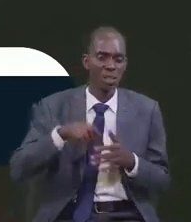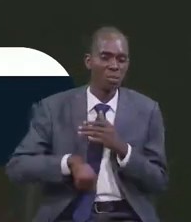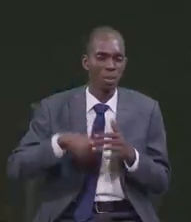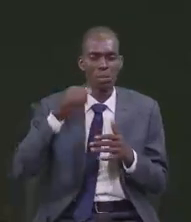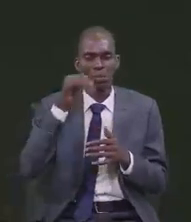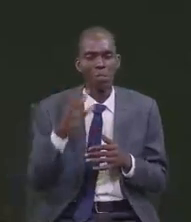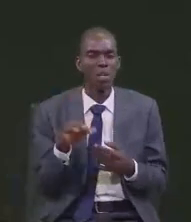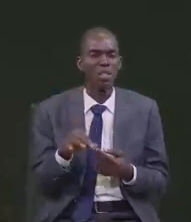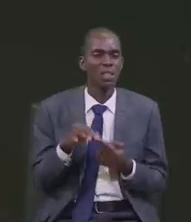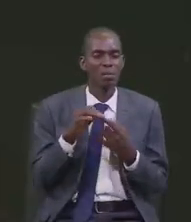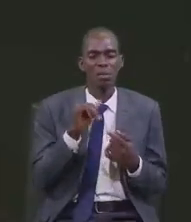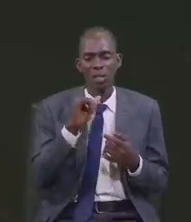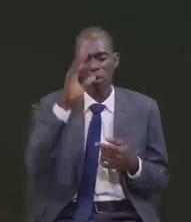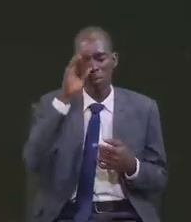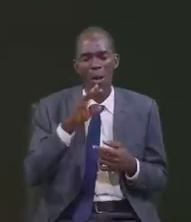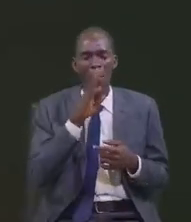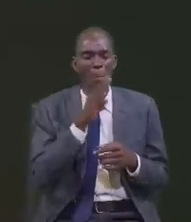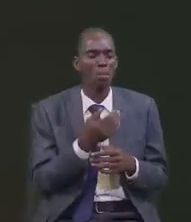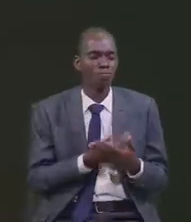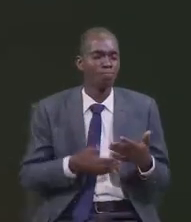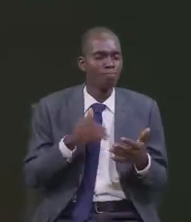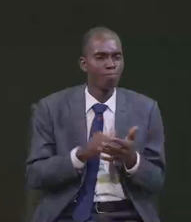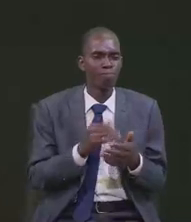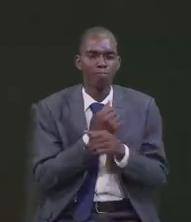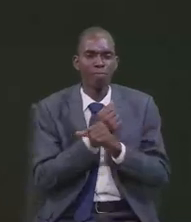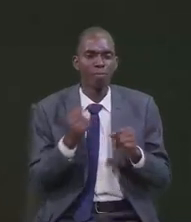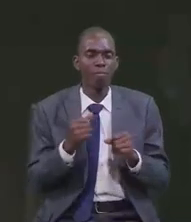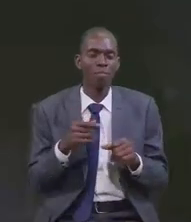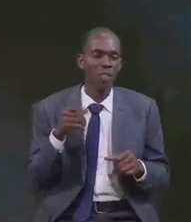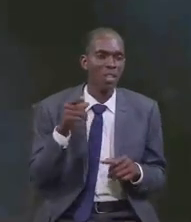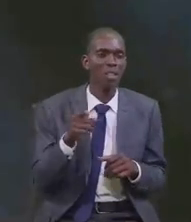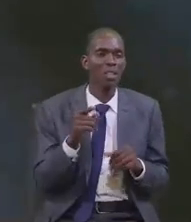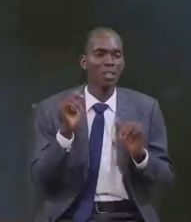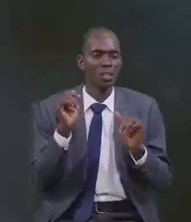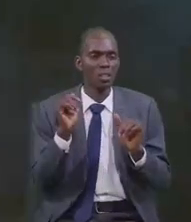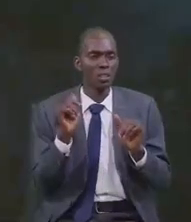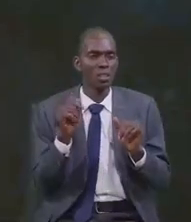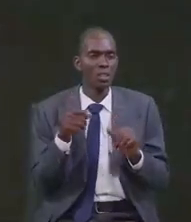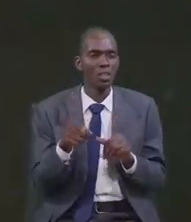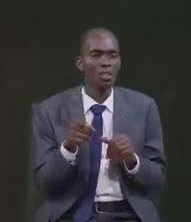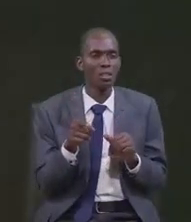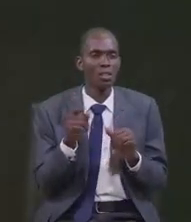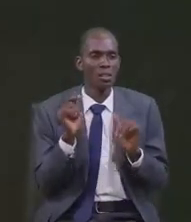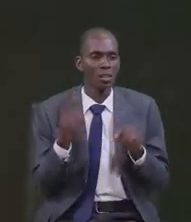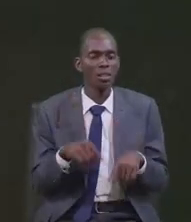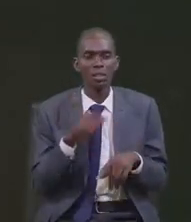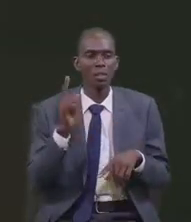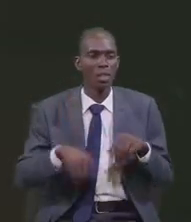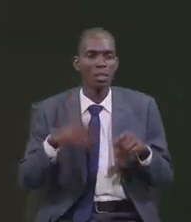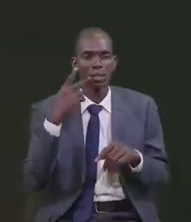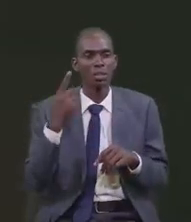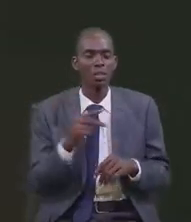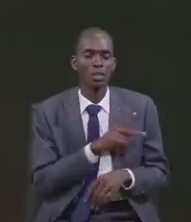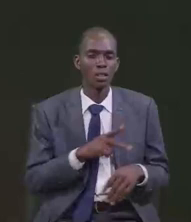ne naît de nouveau, il ne peut voir le royaume de Dieu. Verset 5 dit,